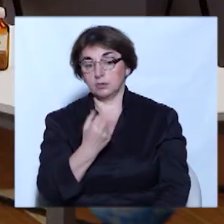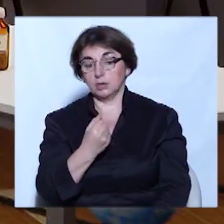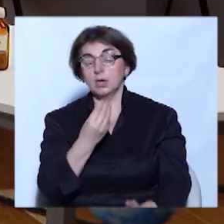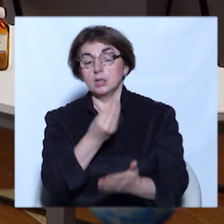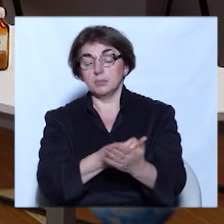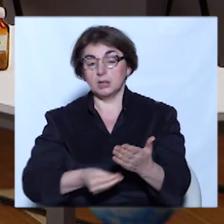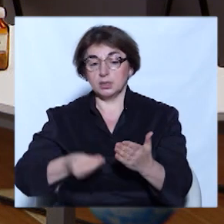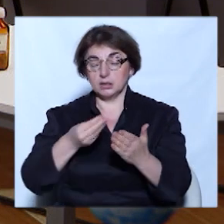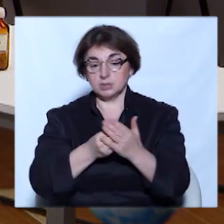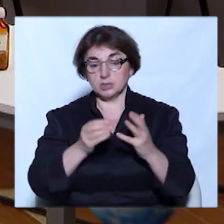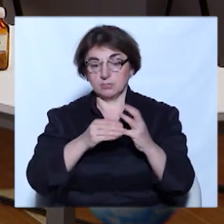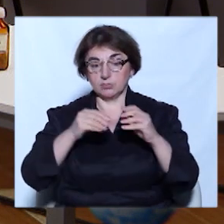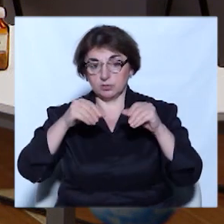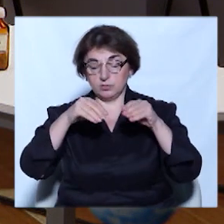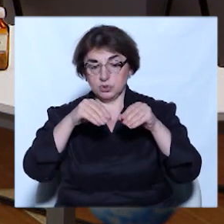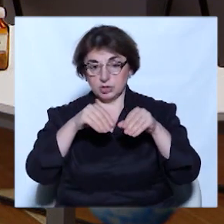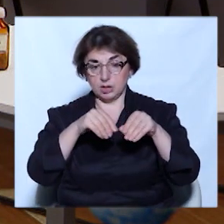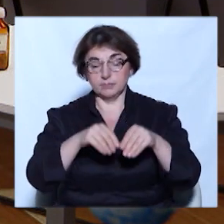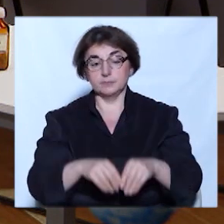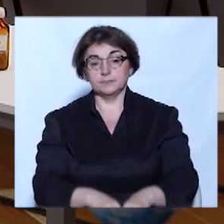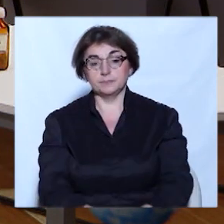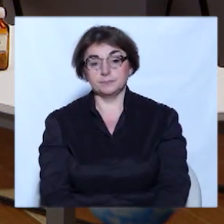შემდეგ ისევ ქვიშა.